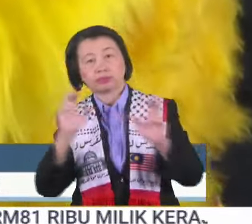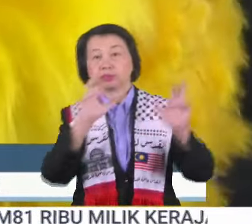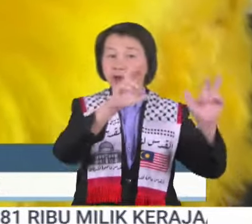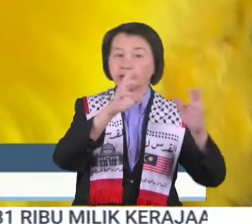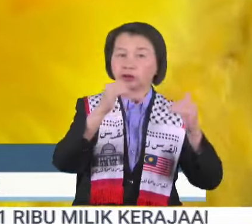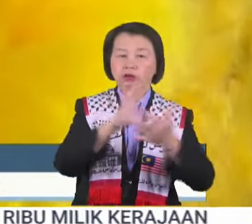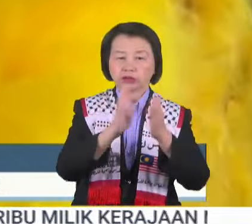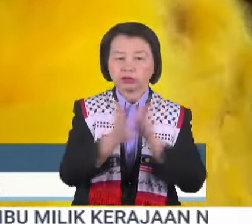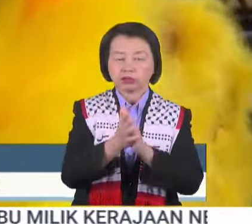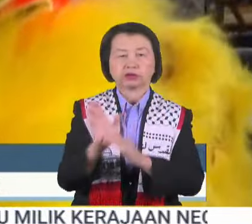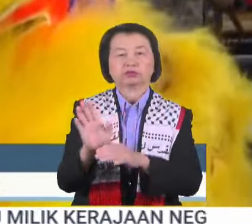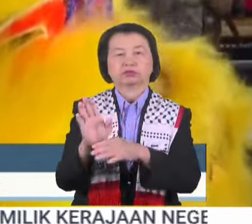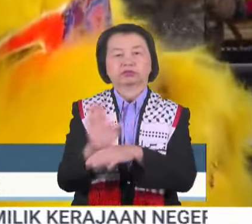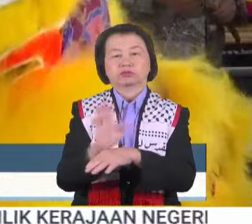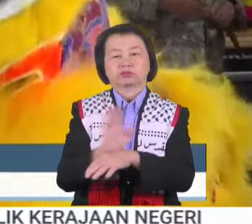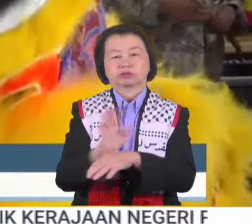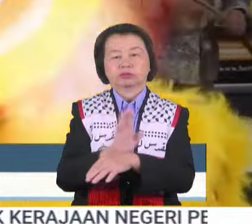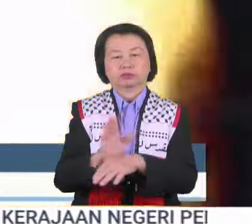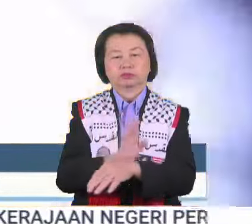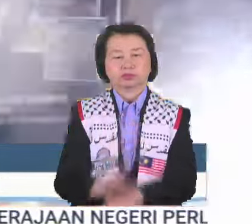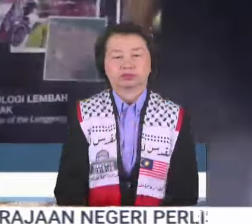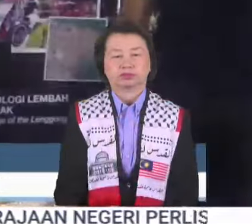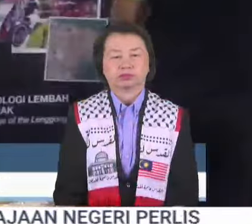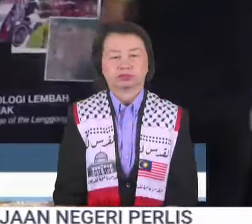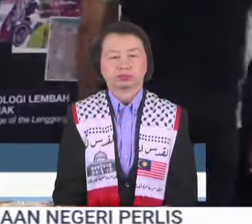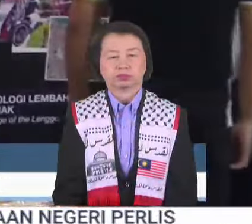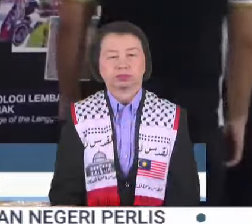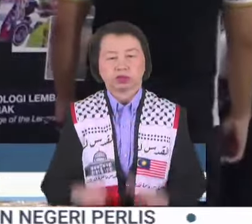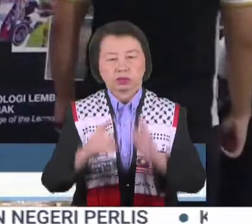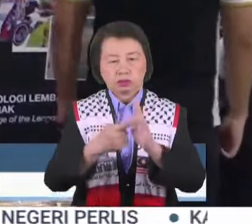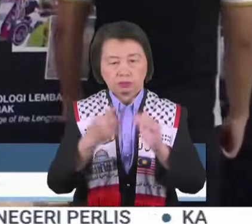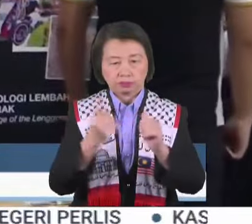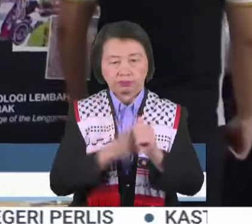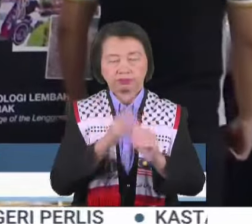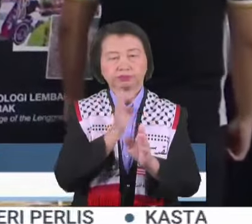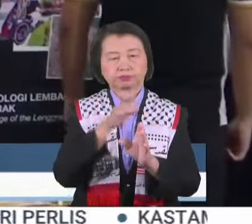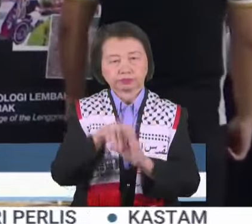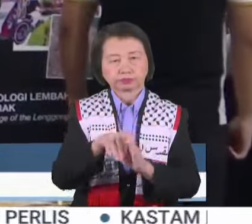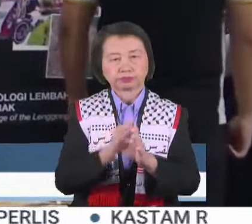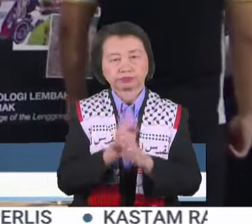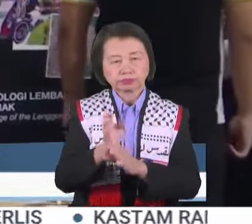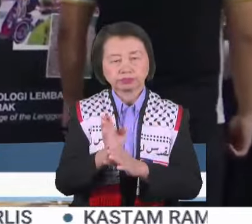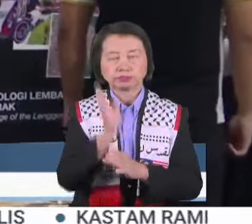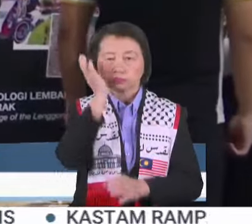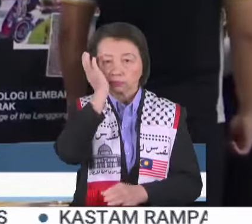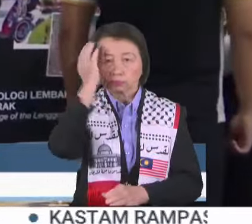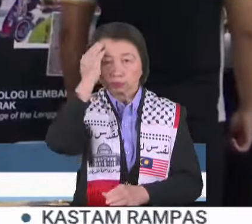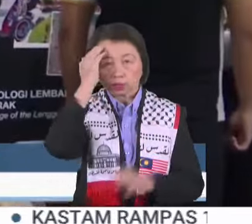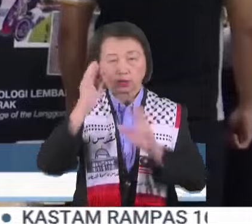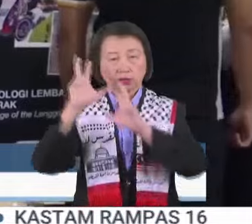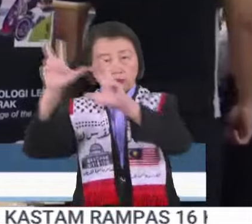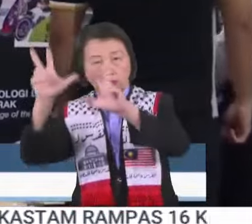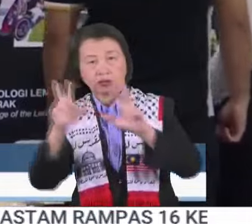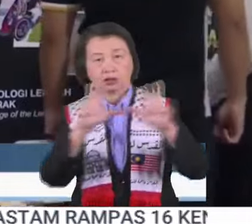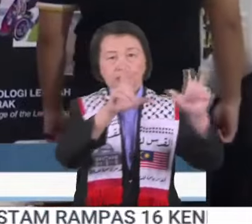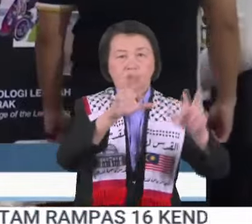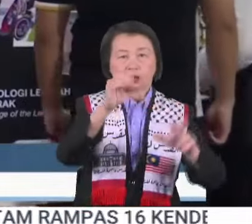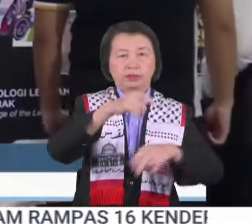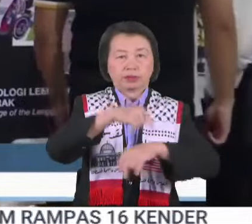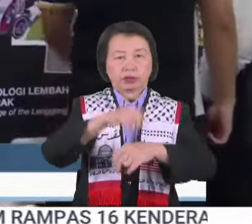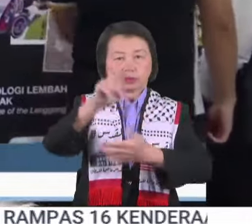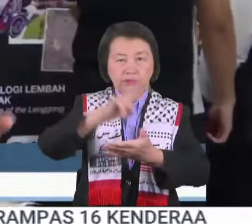ia menjadi perniagaan. Pada permulaan berkecimpung dalam bidang pembuatan kepala singa, Master Xiao mengambil masa 2